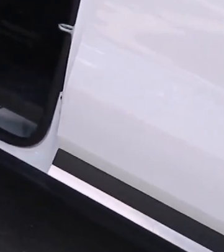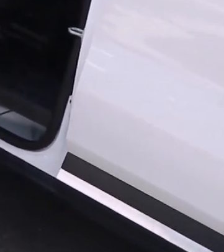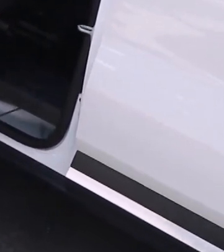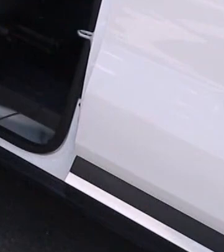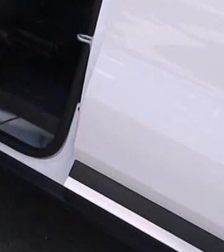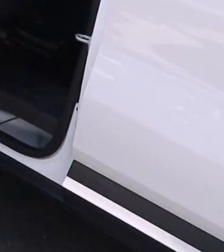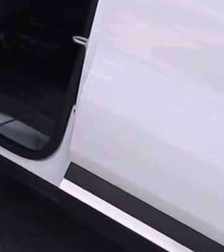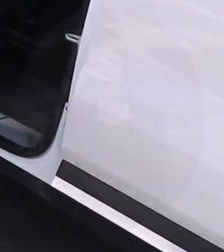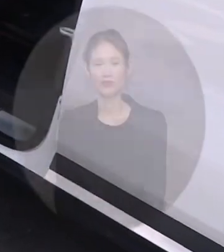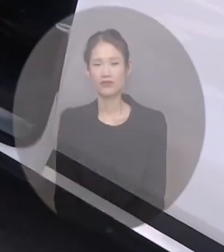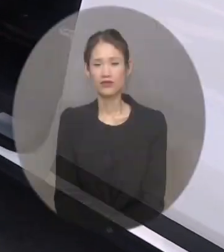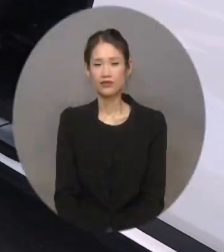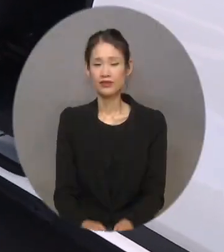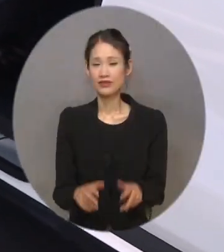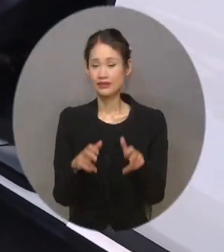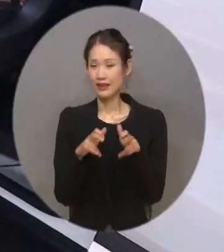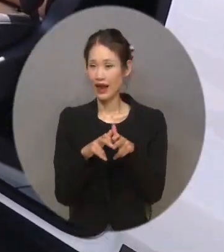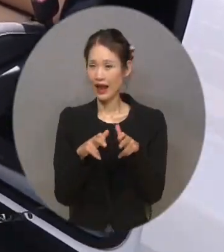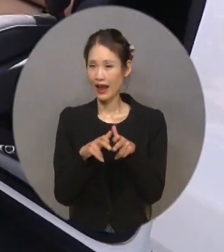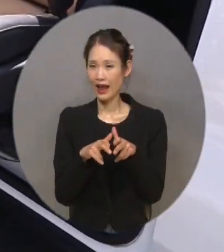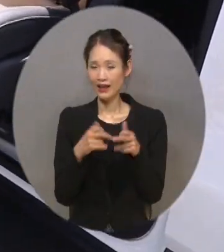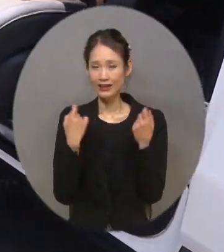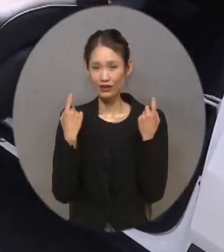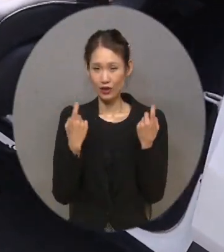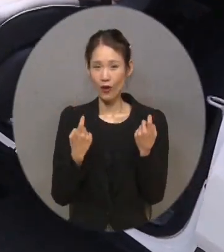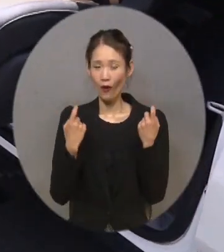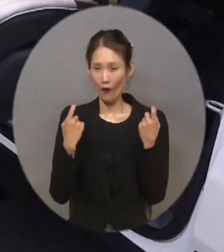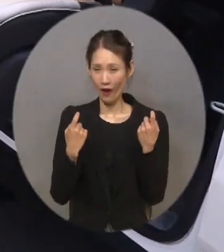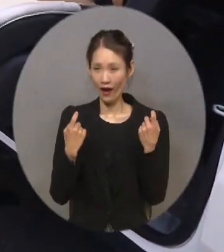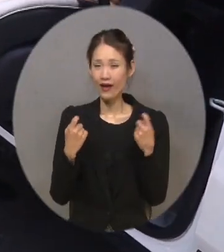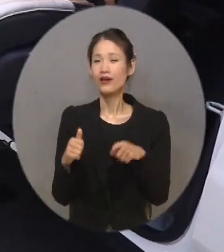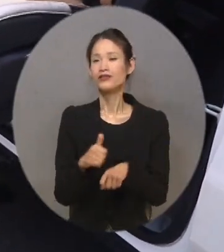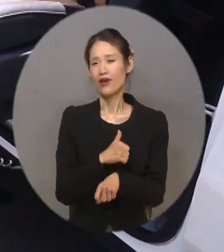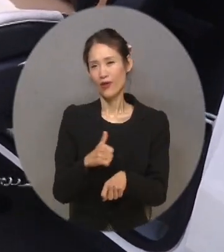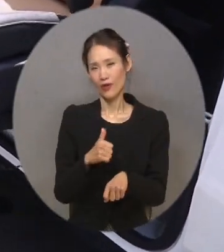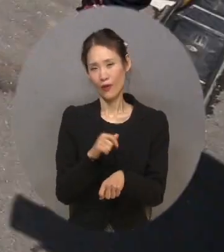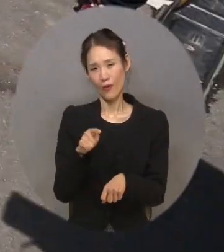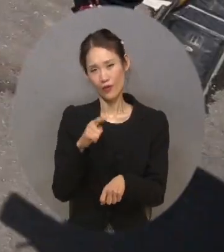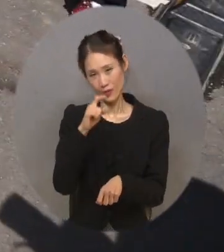야, 이 장애인들 이렇게 여행 다니기가 좋겠는데.